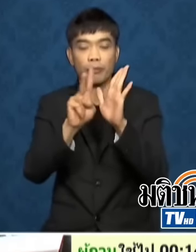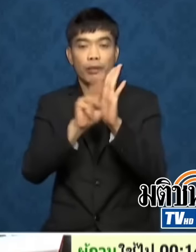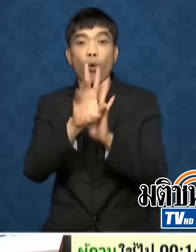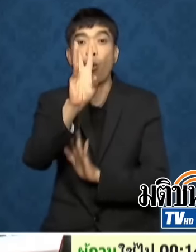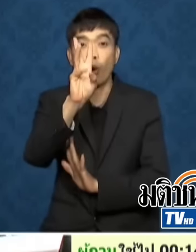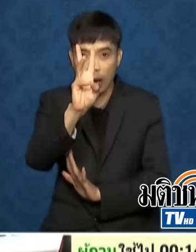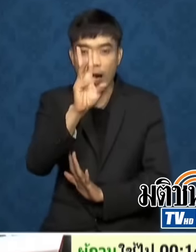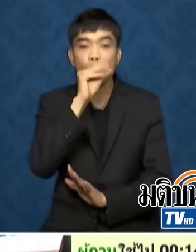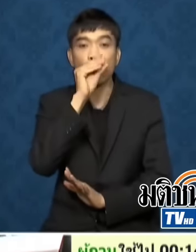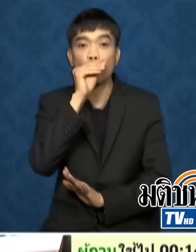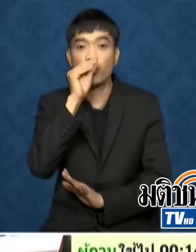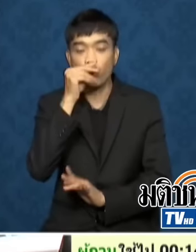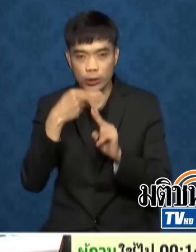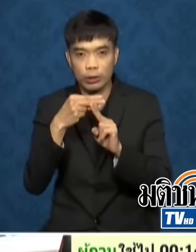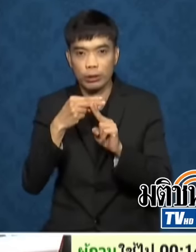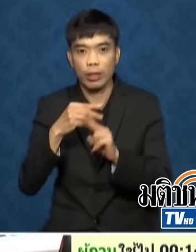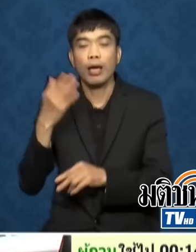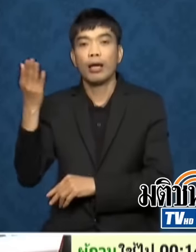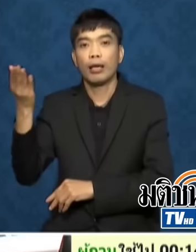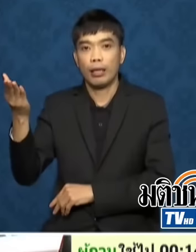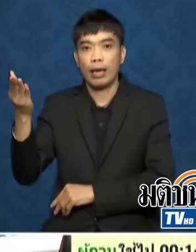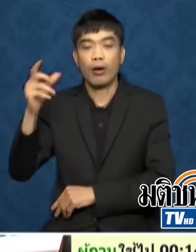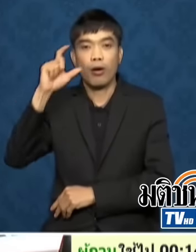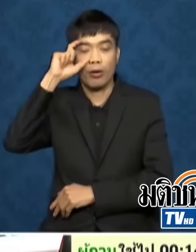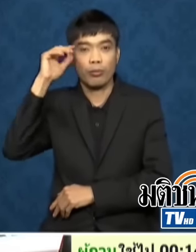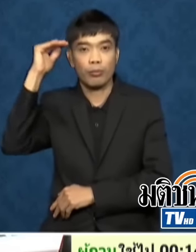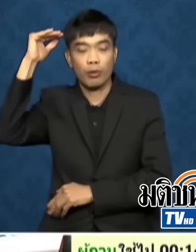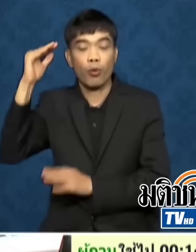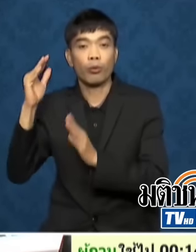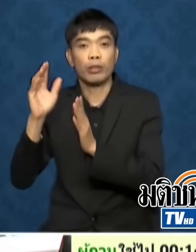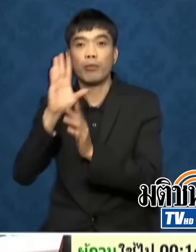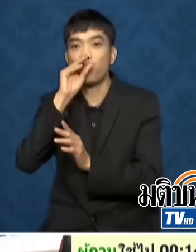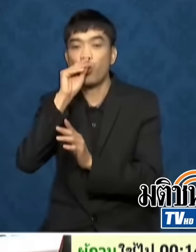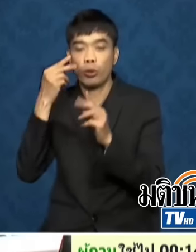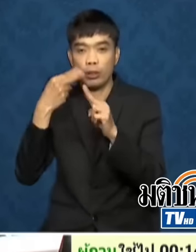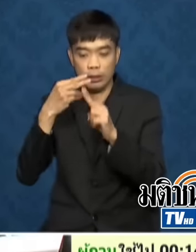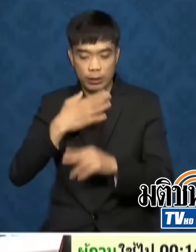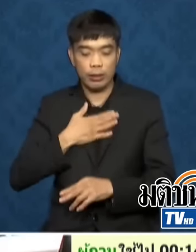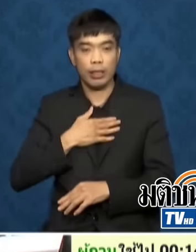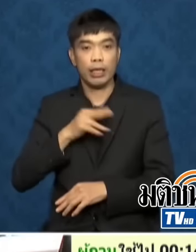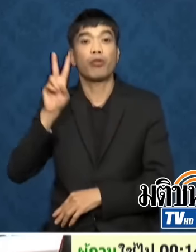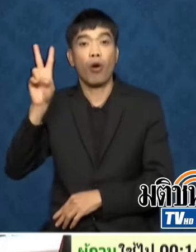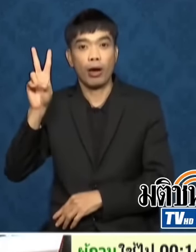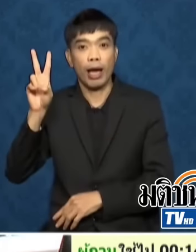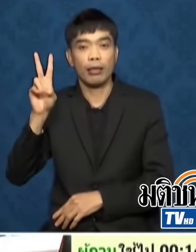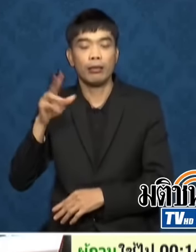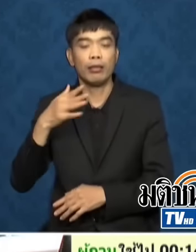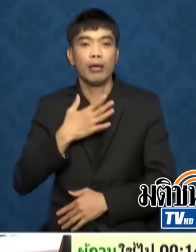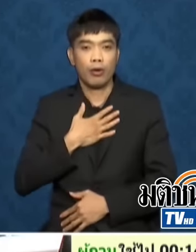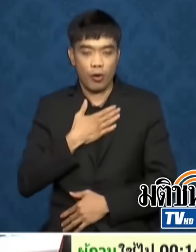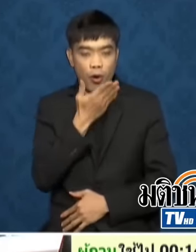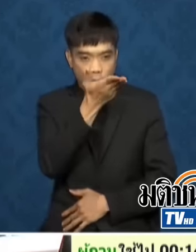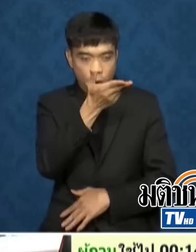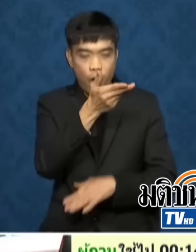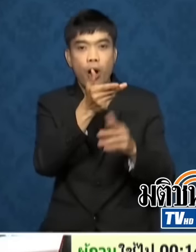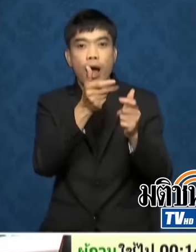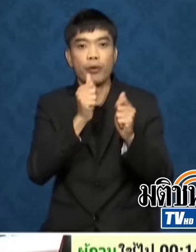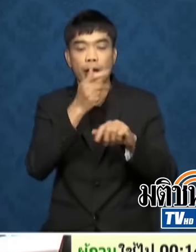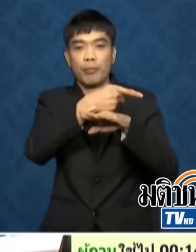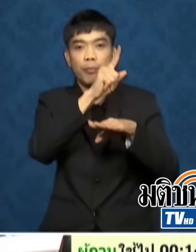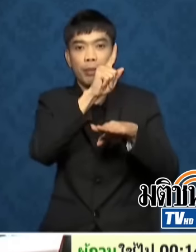ครับแล้วก็รวมที่ท่านรังสิมันต์โรมเอ่ยอีก2ครั้งทั้งนี้ทั้งนั้นนะครับจะขออนุญาตท่านประธานในฐานะประธานรัฐสภ